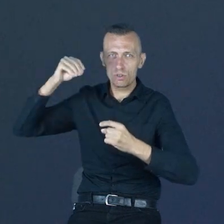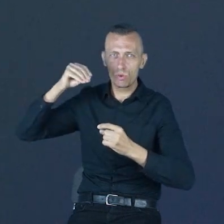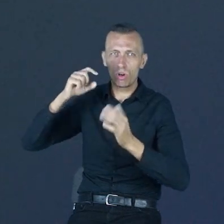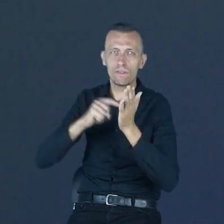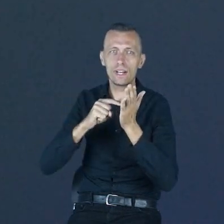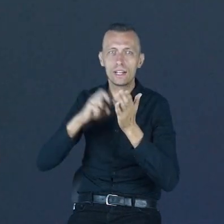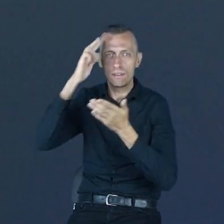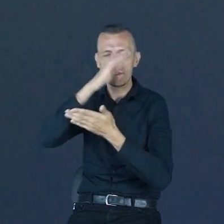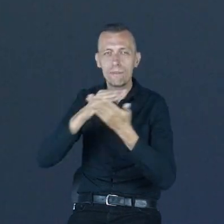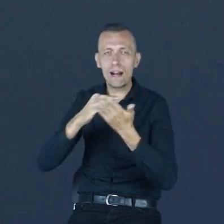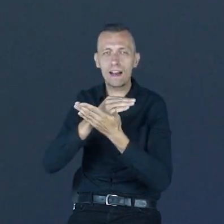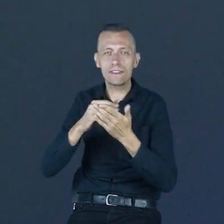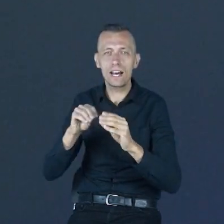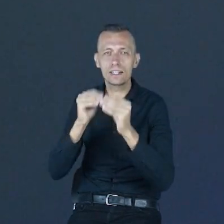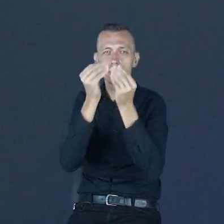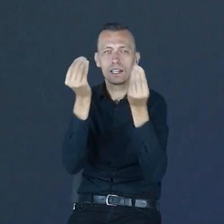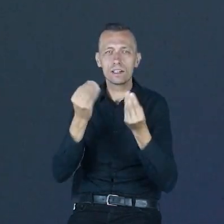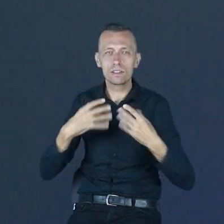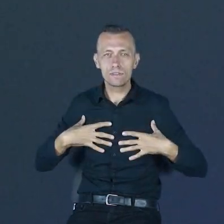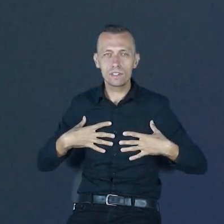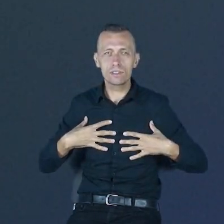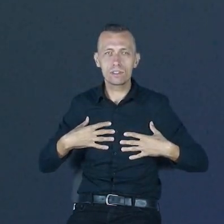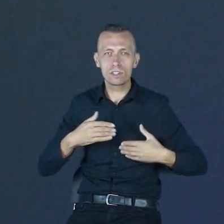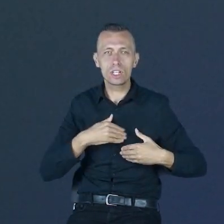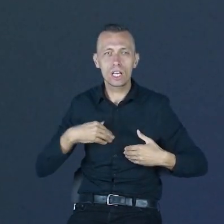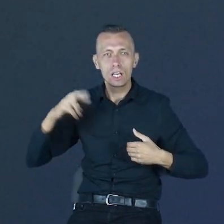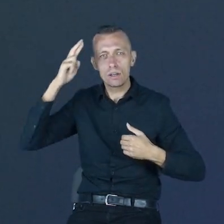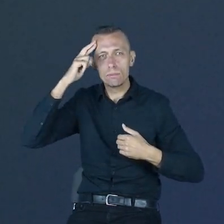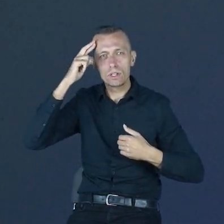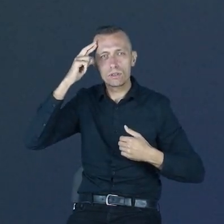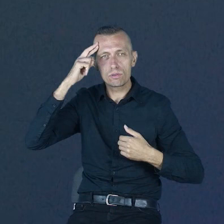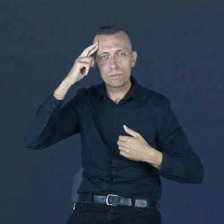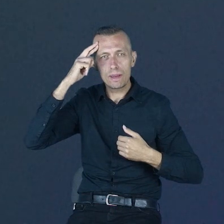się w naszym życiu, abyśmy rozumieli, że nasz duch